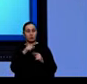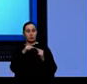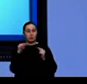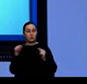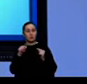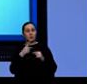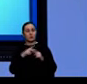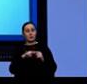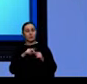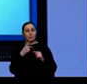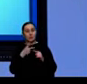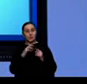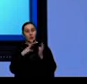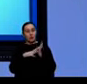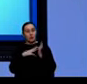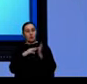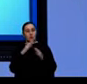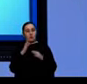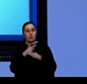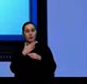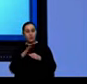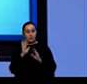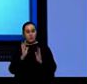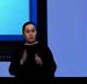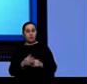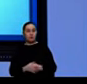uzunligini bolajonlar, mana 9 ta qismga bo'ldik.